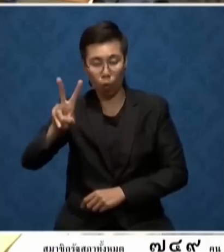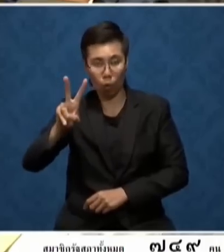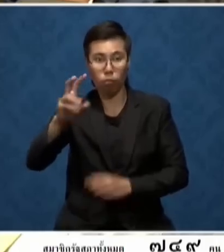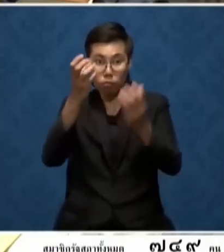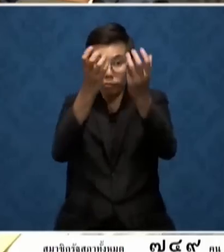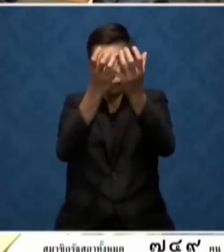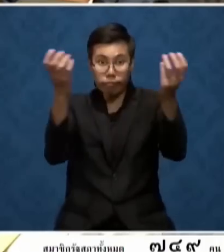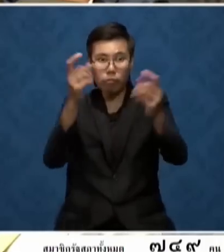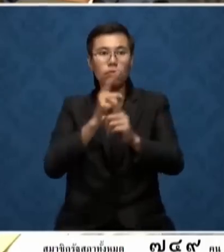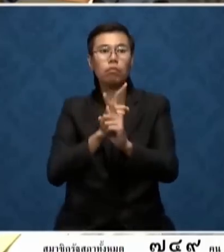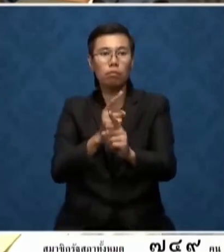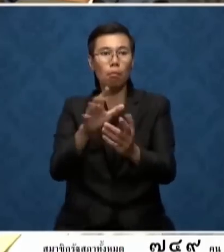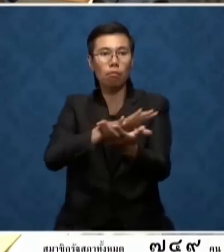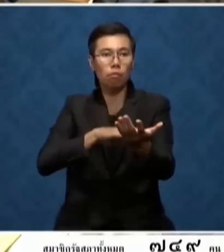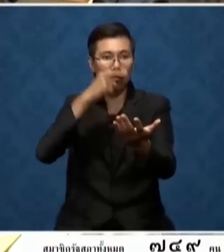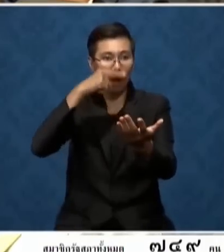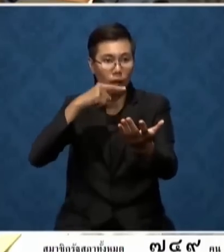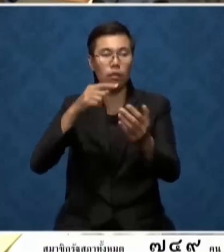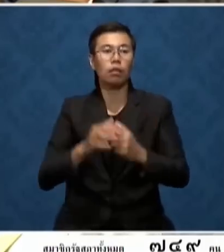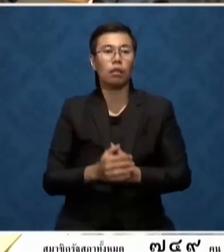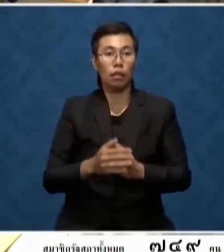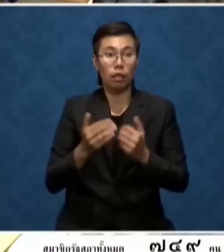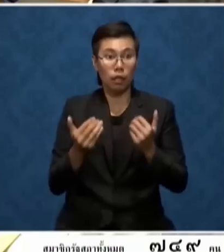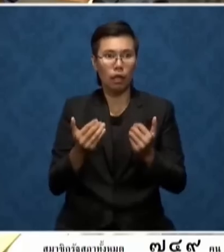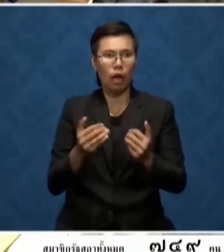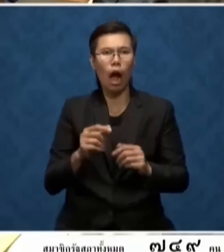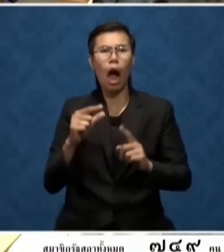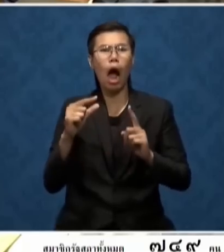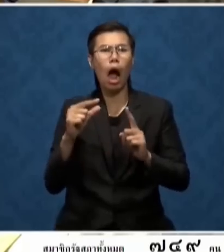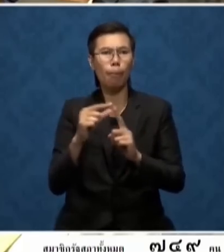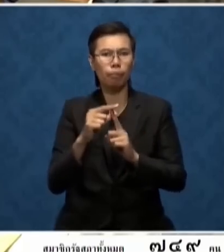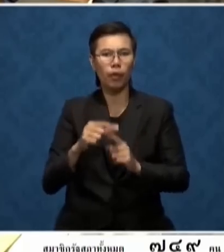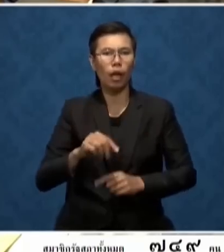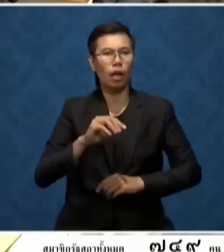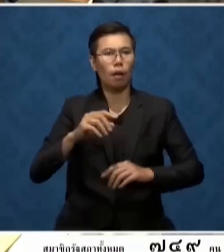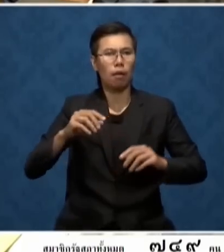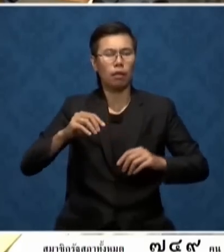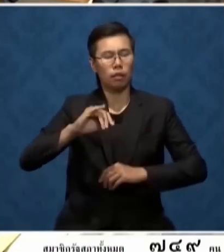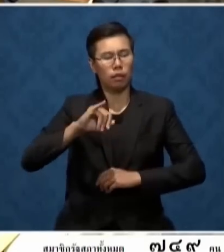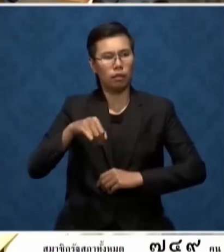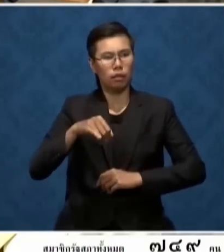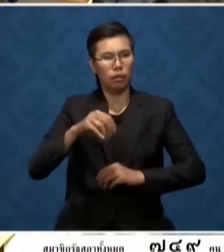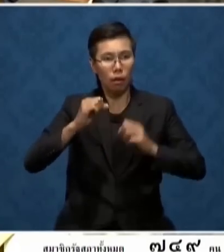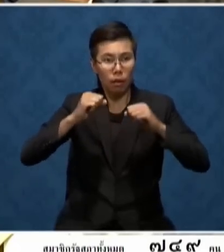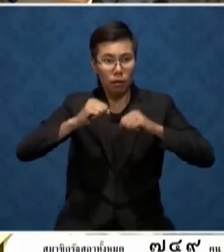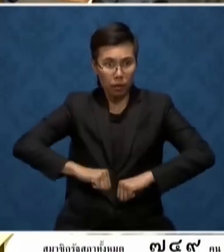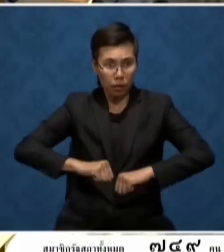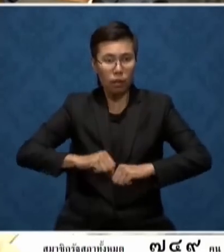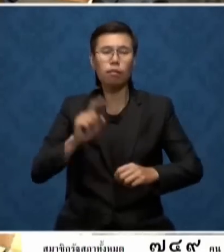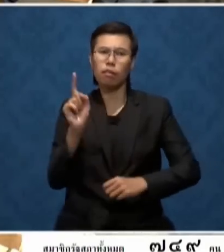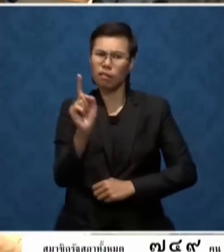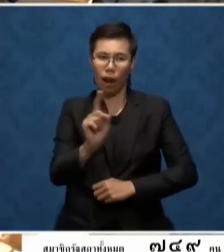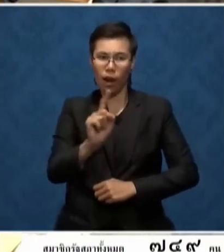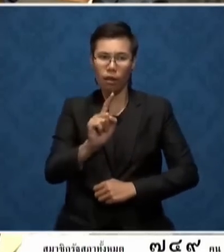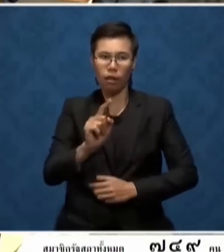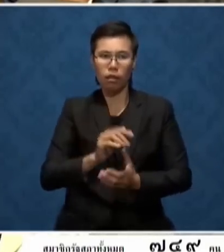ครับผมทราบดีว่ากำลังเอานิยามของเขาว่าญัตติเนี่ยคือข้อเสนอเพื่อให้ที่ประชุมพินาลงมติไปใน